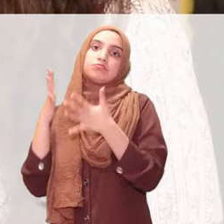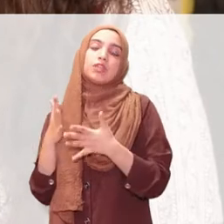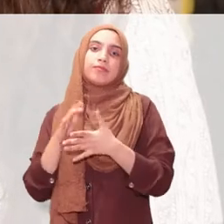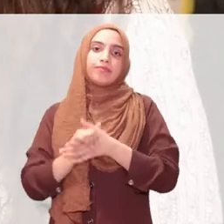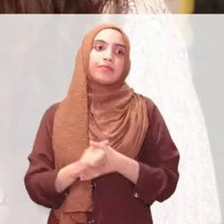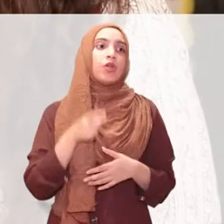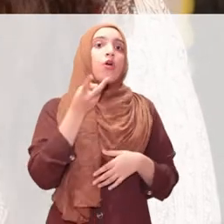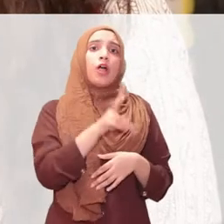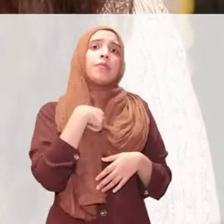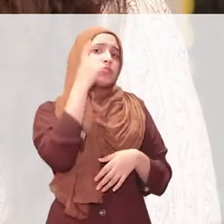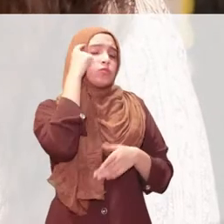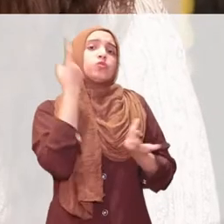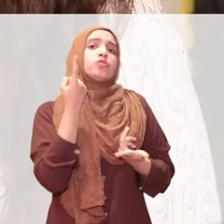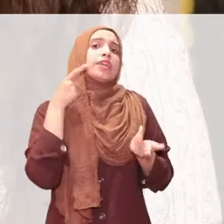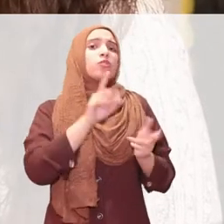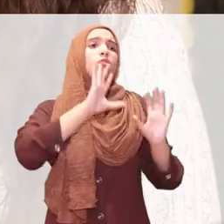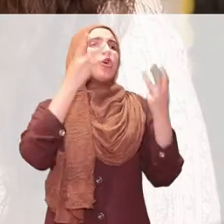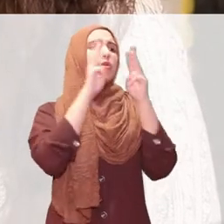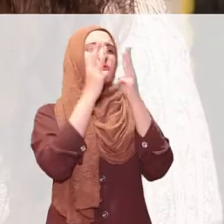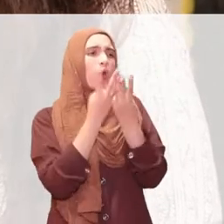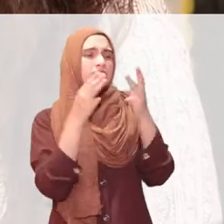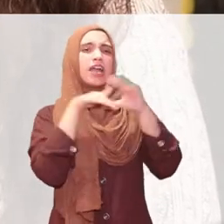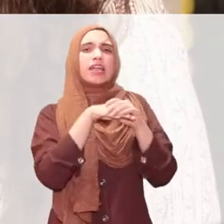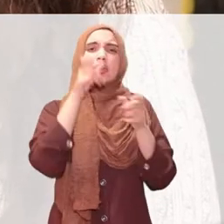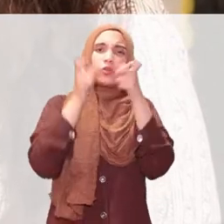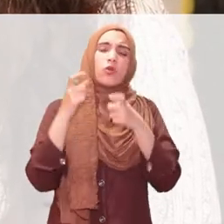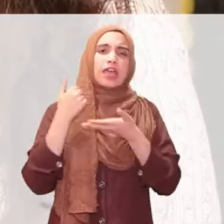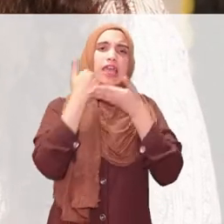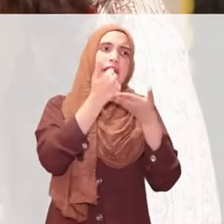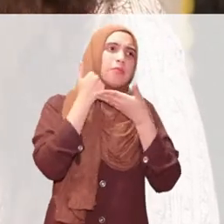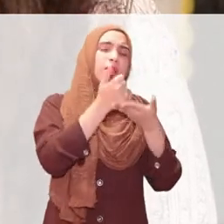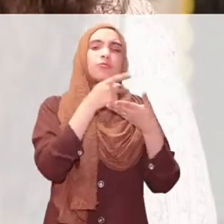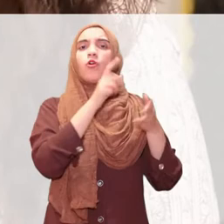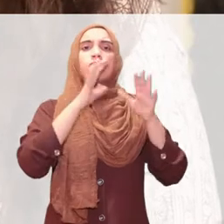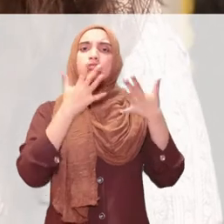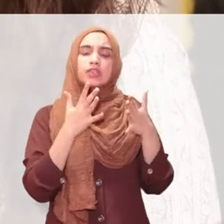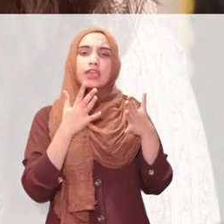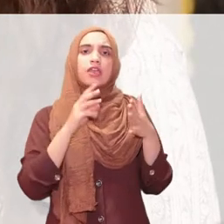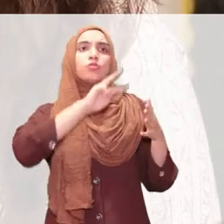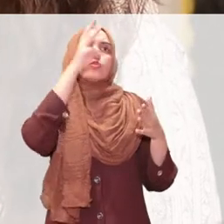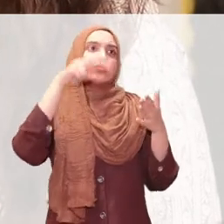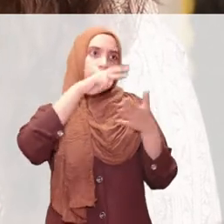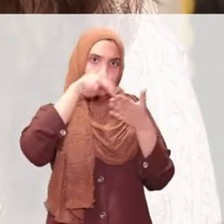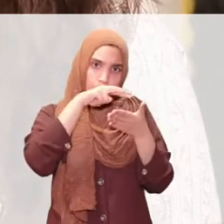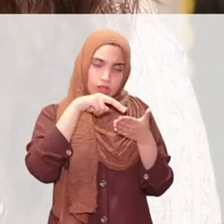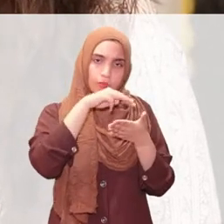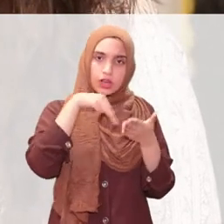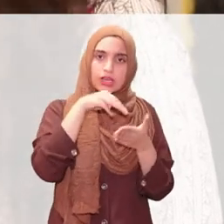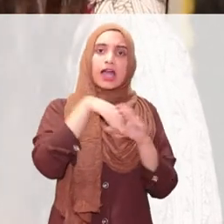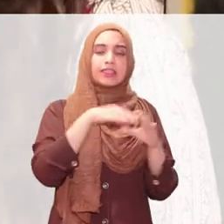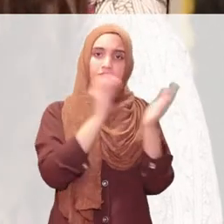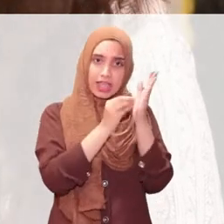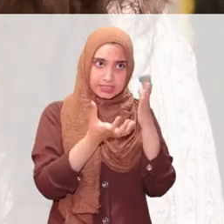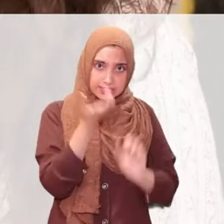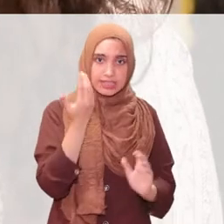आपको एक इंड्यूस्ड मिलने जगह मिलेगी तो आप आगे से कुछ बढ़ेंगे यहां पर इस सो मच टो डिस्कार्ड ट्यूब दैट